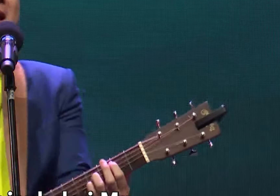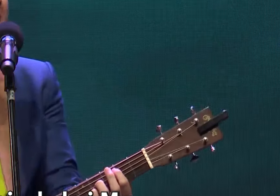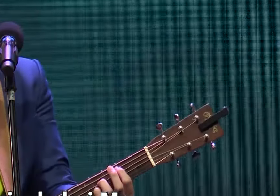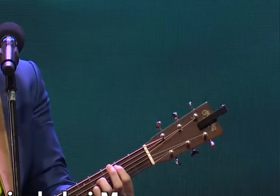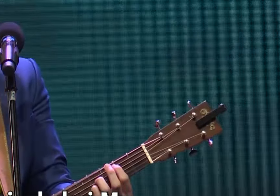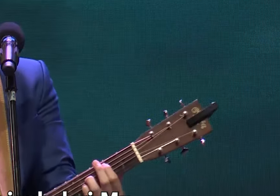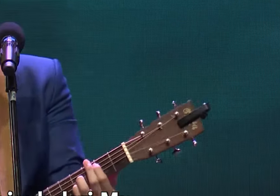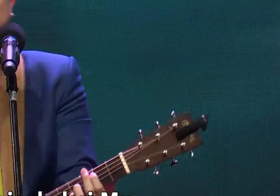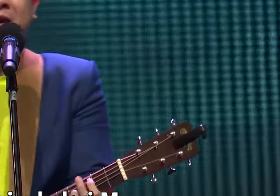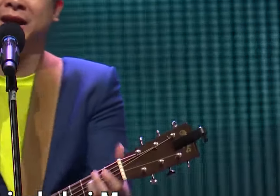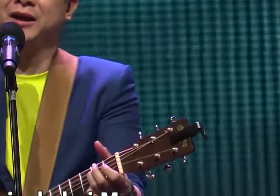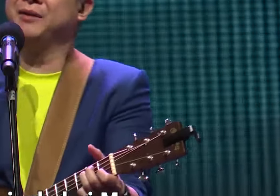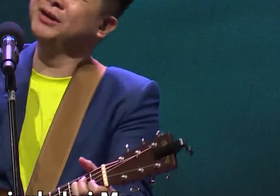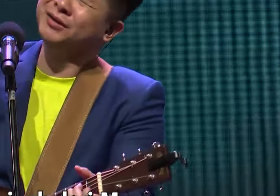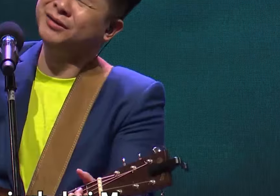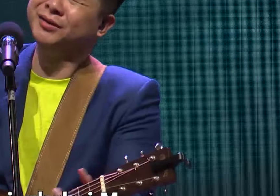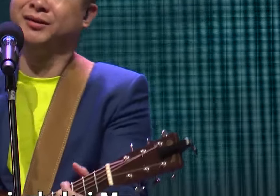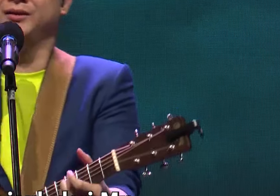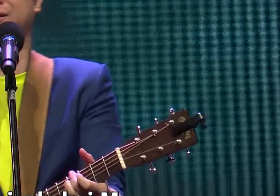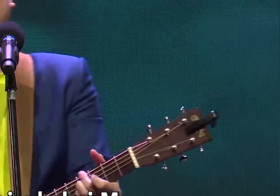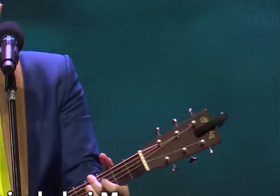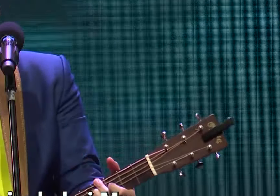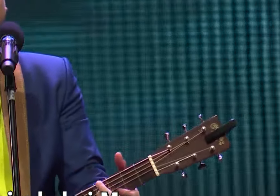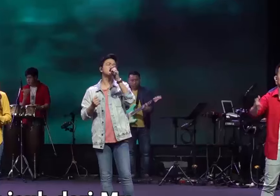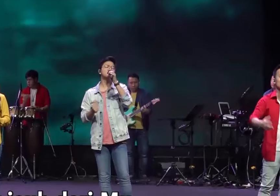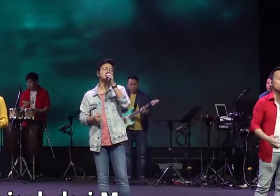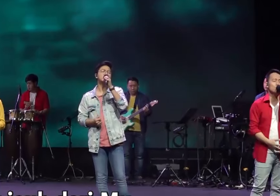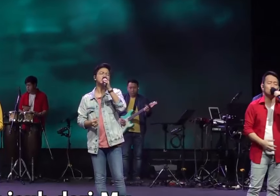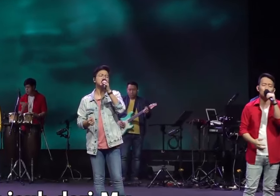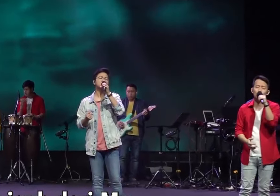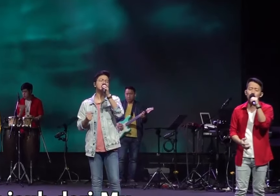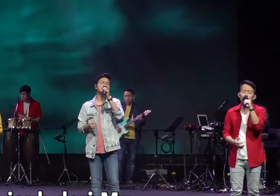jauh dari-Mu.